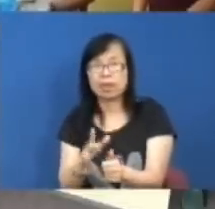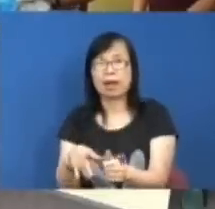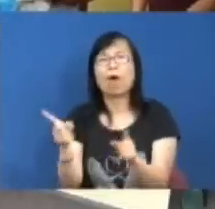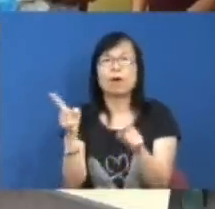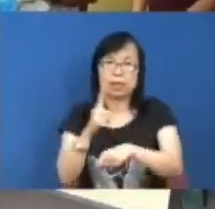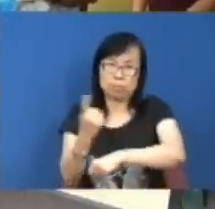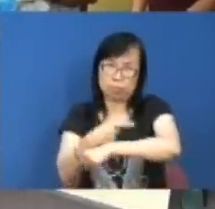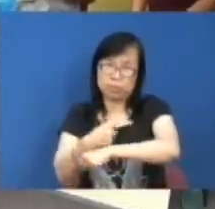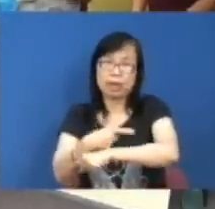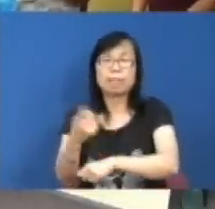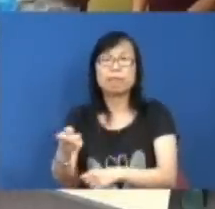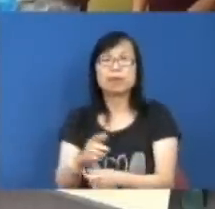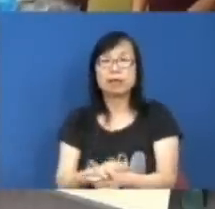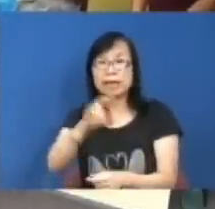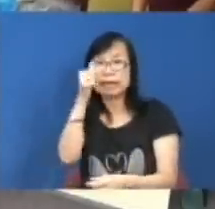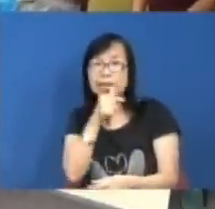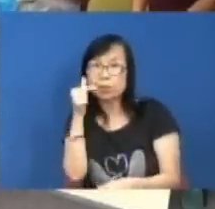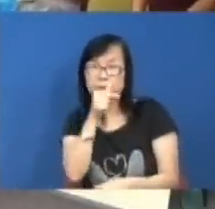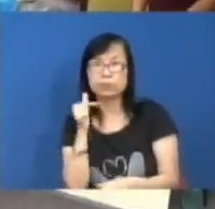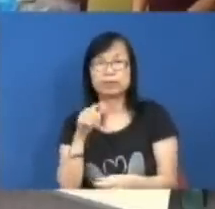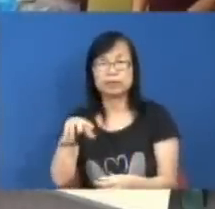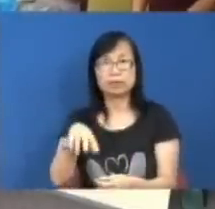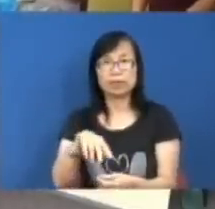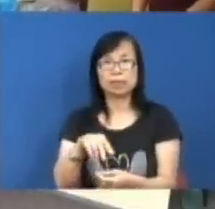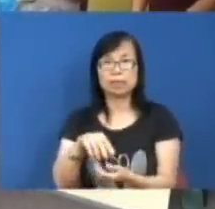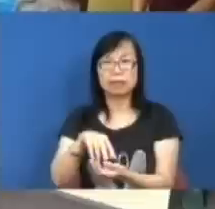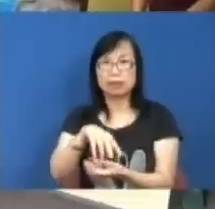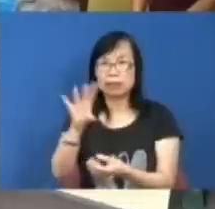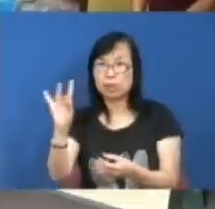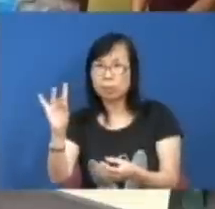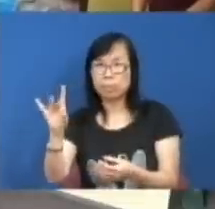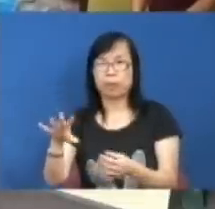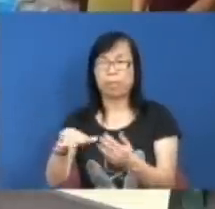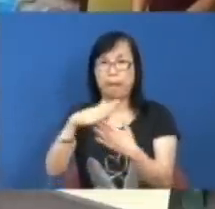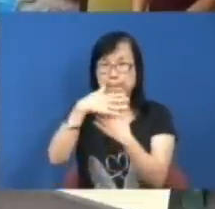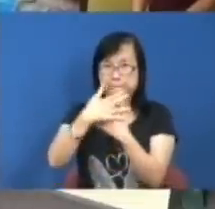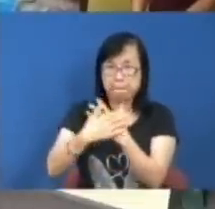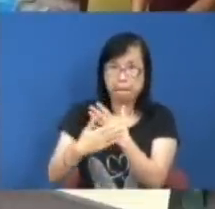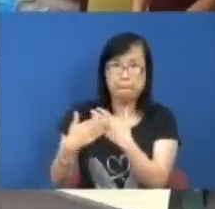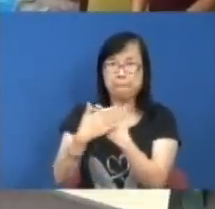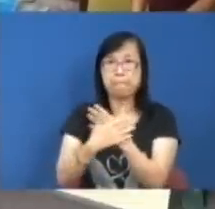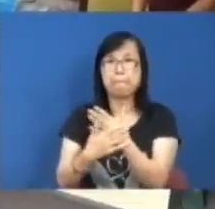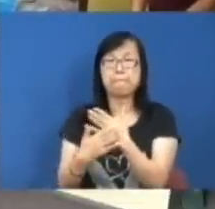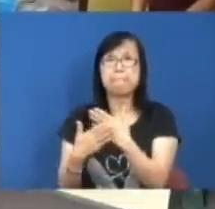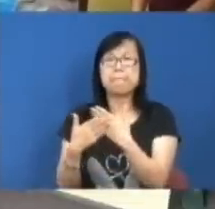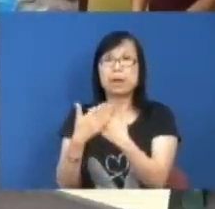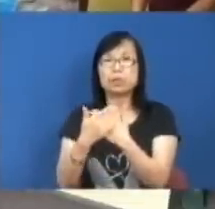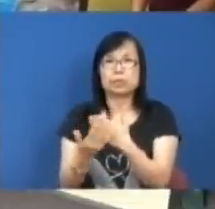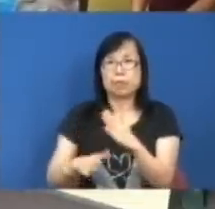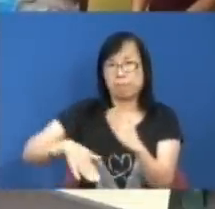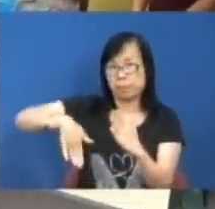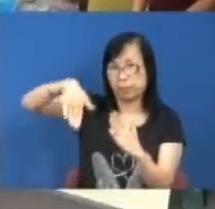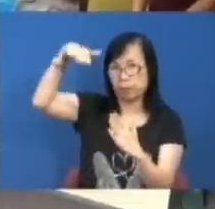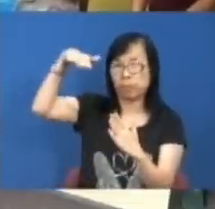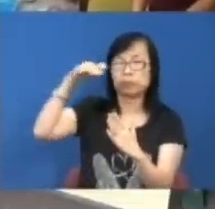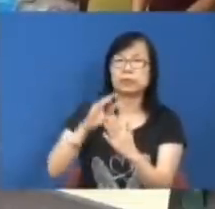實。但係油性嘅質地咧，其實佢喺嗰個油劑嗰、那個膜嘅密度，嗰、那個油漆嘅密度咧，都會相對比較高啲。咁